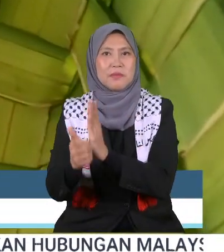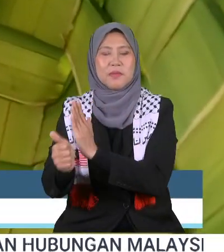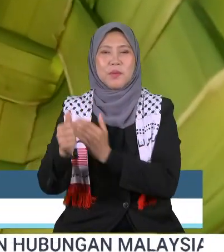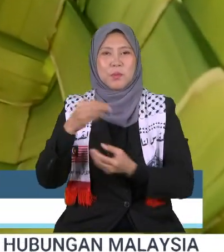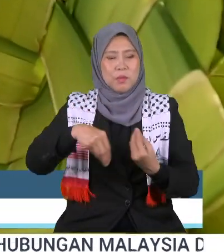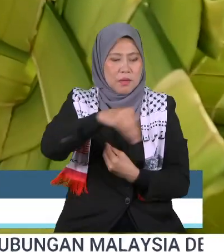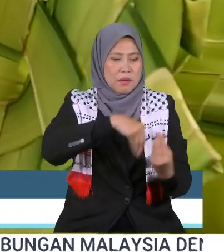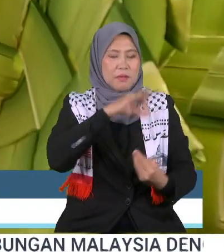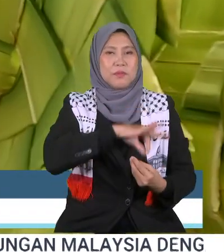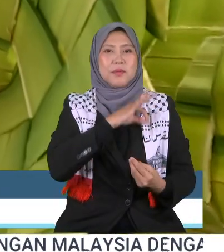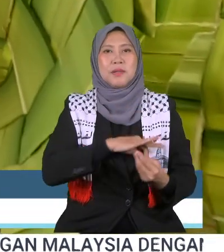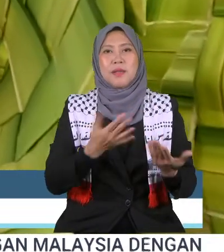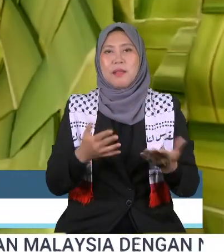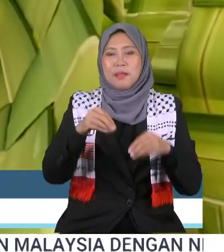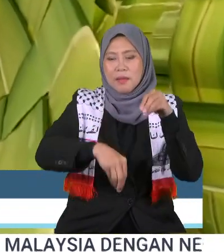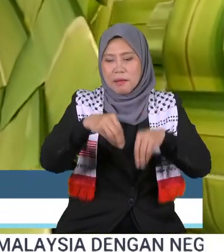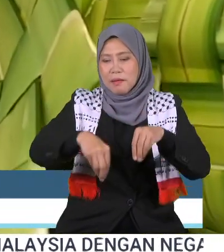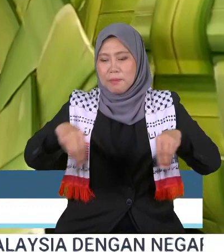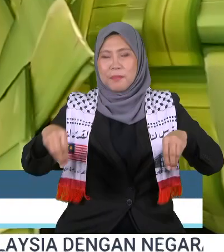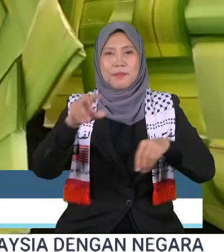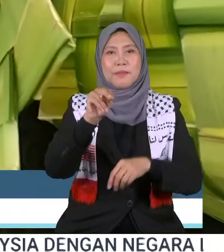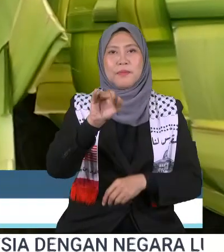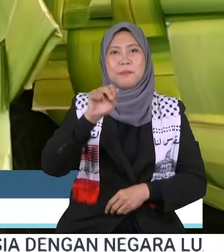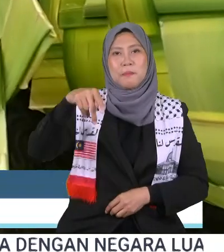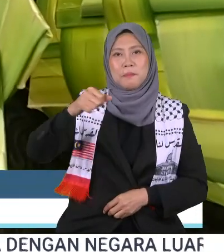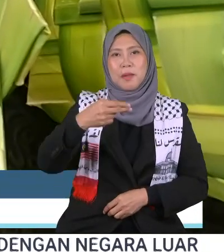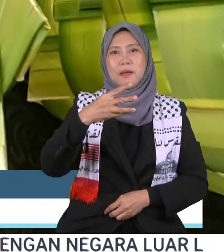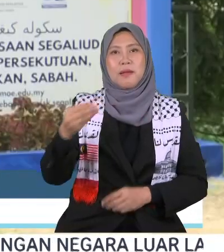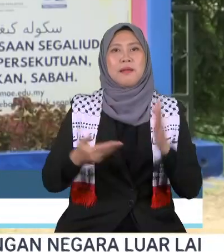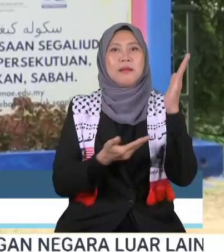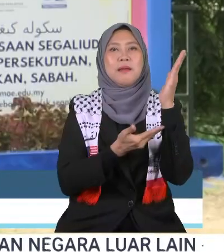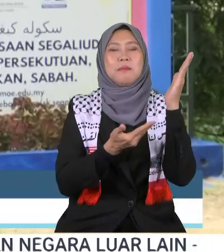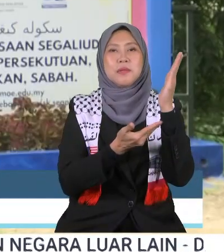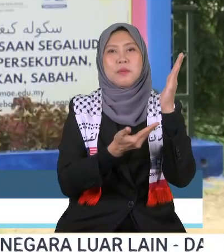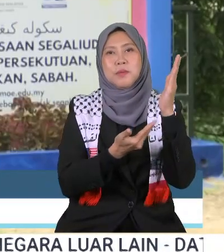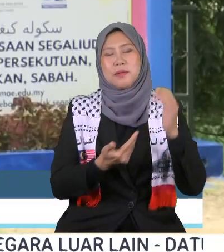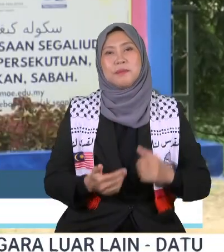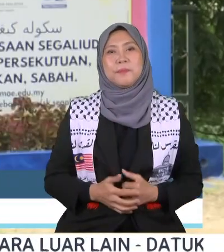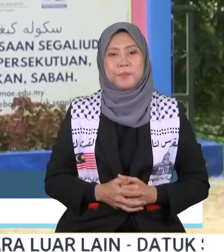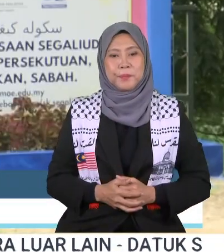sumber alam seperti tanaman nipah dan kelapa sawit. Saya kira